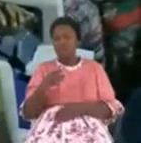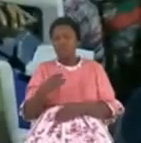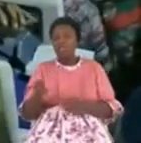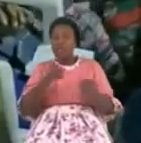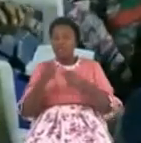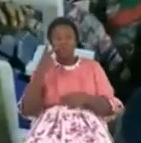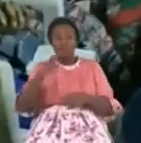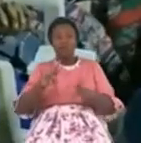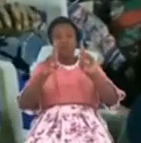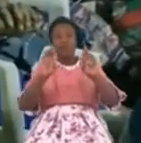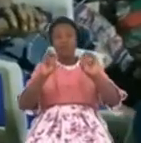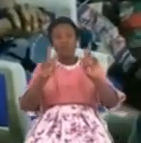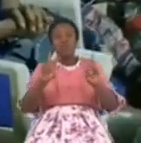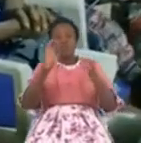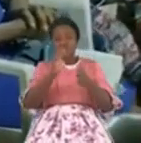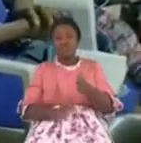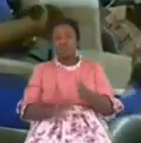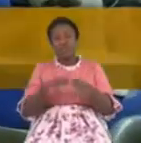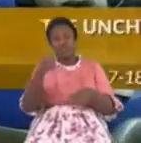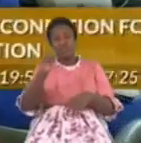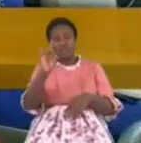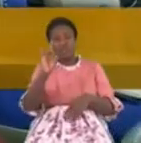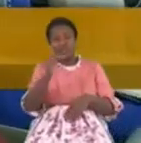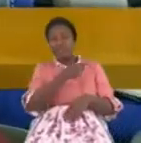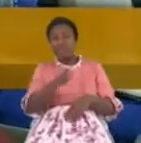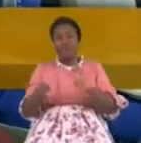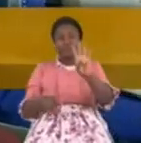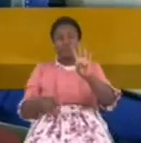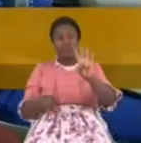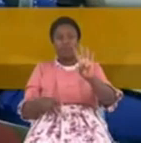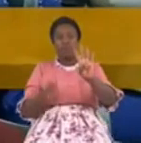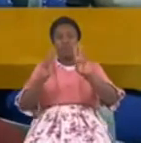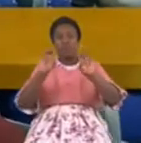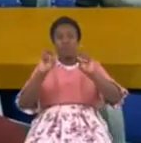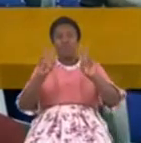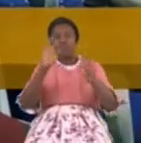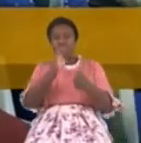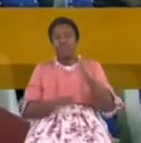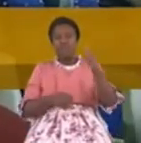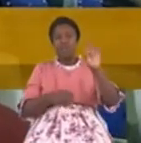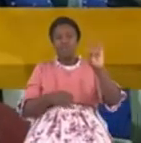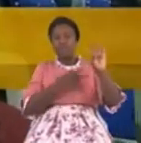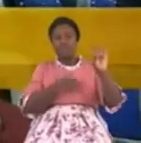asatọ, anyị na-ele amaokwu nke anọ. Anwee